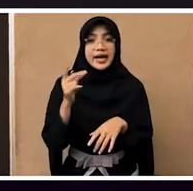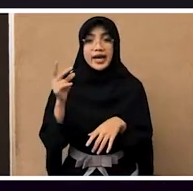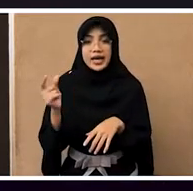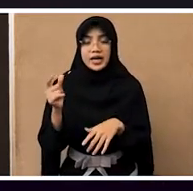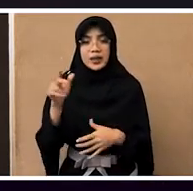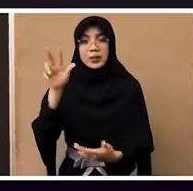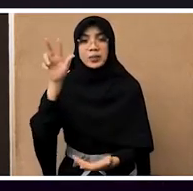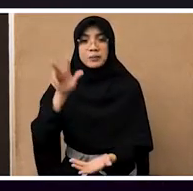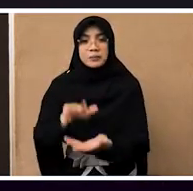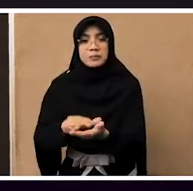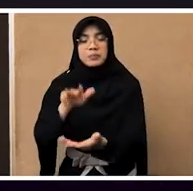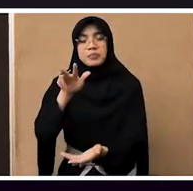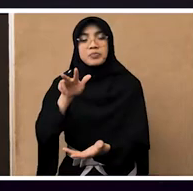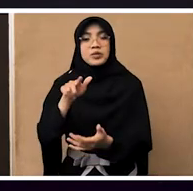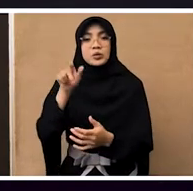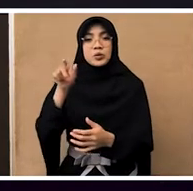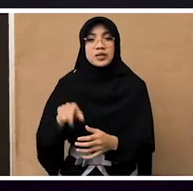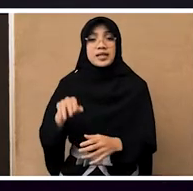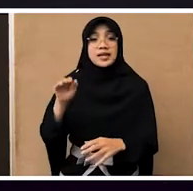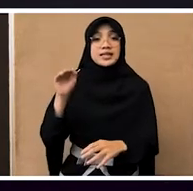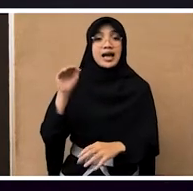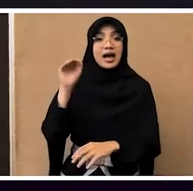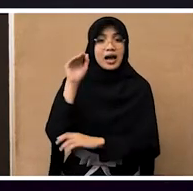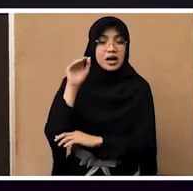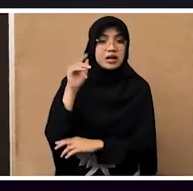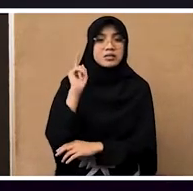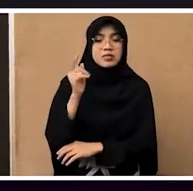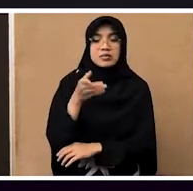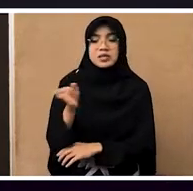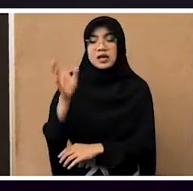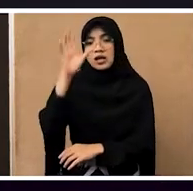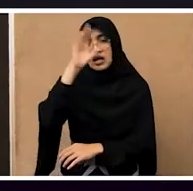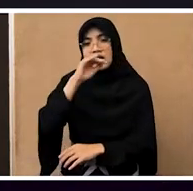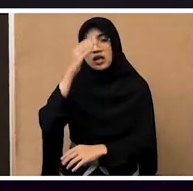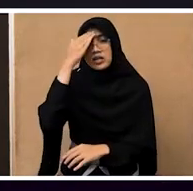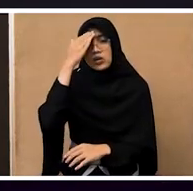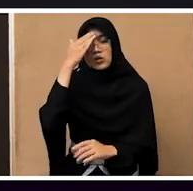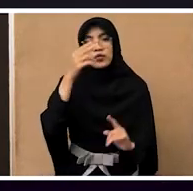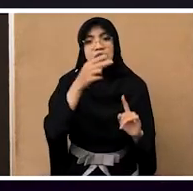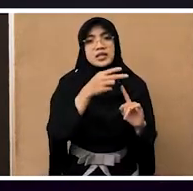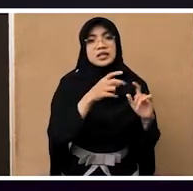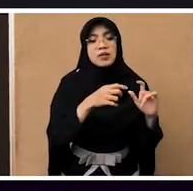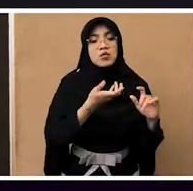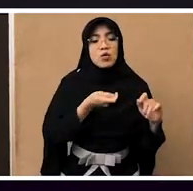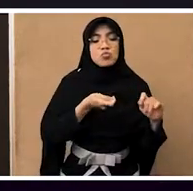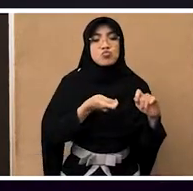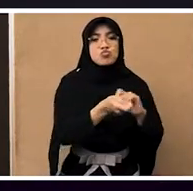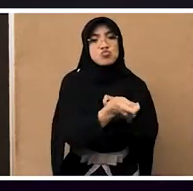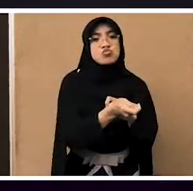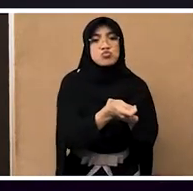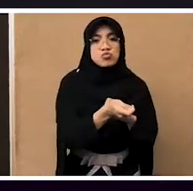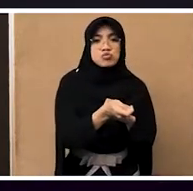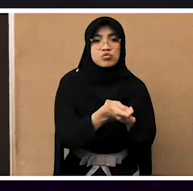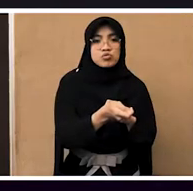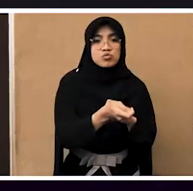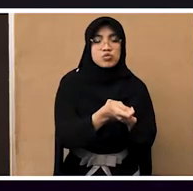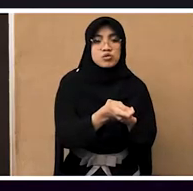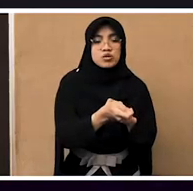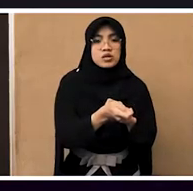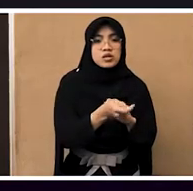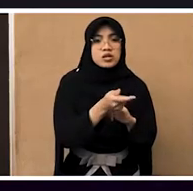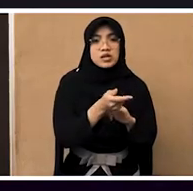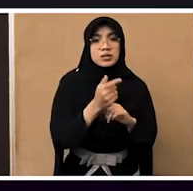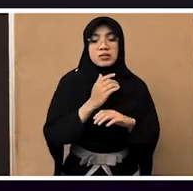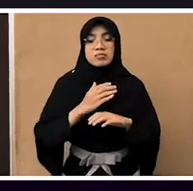ditetapkan sebagai tersangka juga karena dia tahu versi akan membunuh ya dan